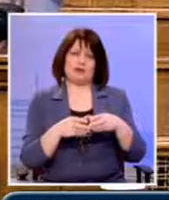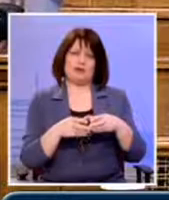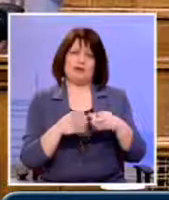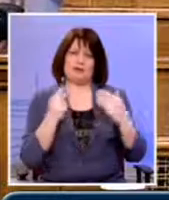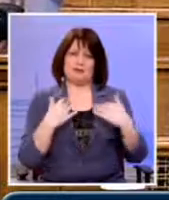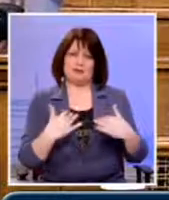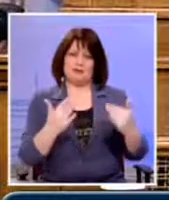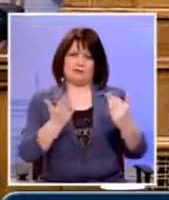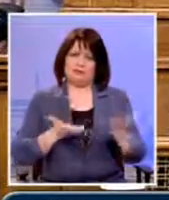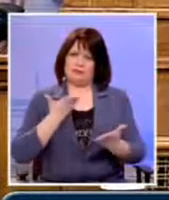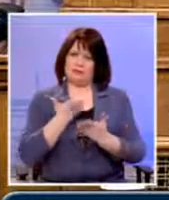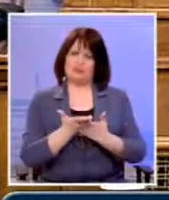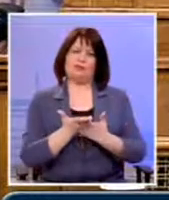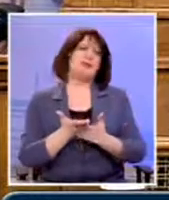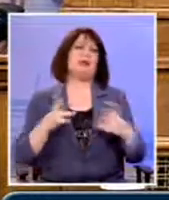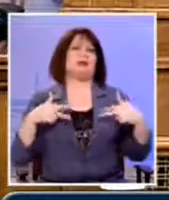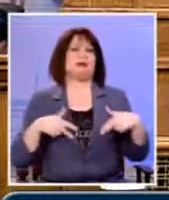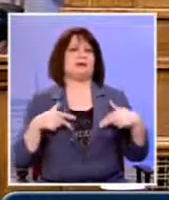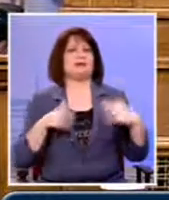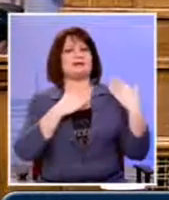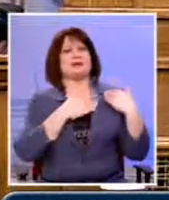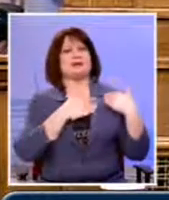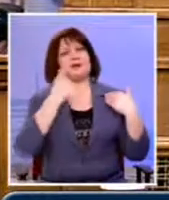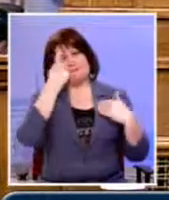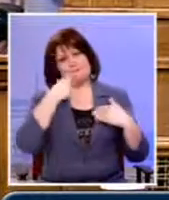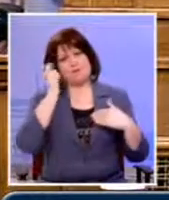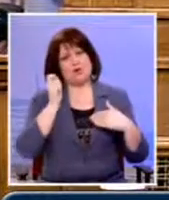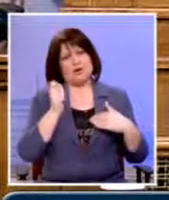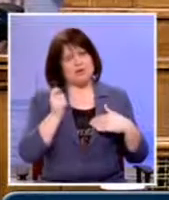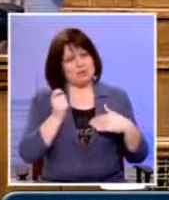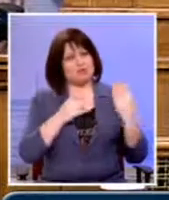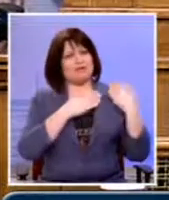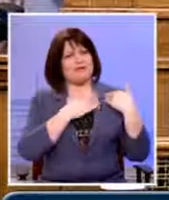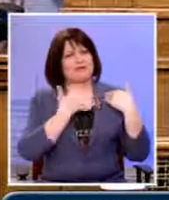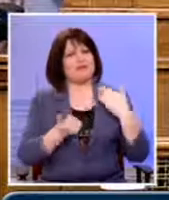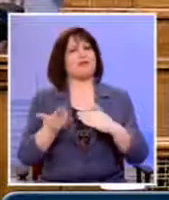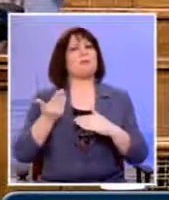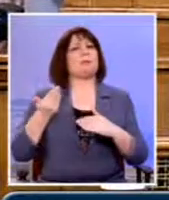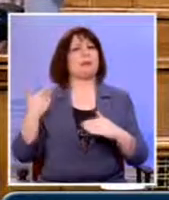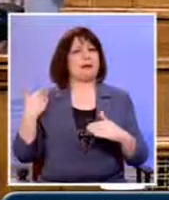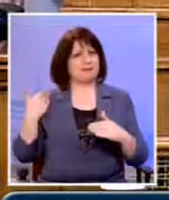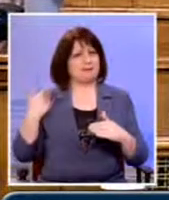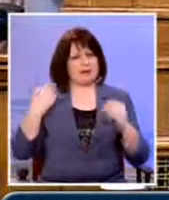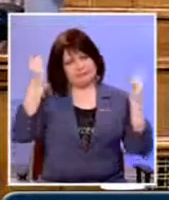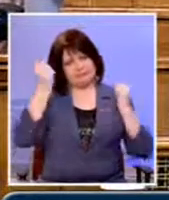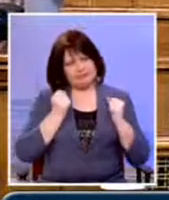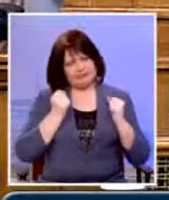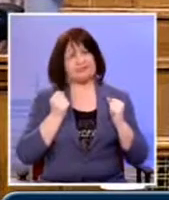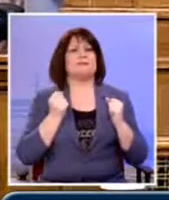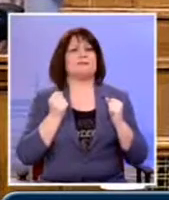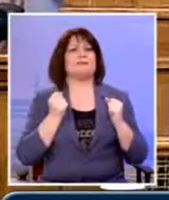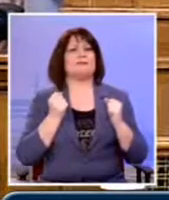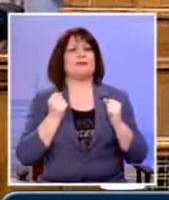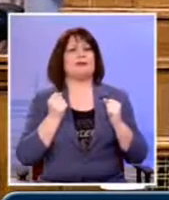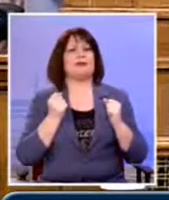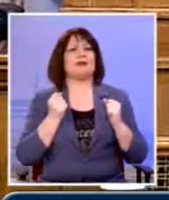με πρόταση της κυβέρνησης για την ευθύνη πολιτικών προσώπων στην προηγούμενη περίοδο της χρεοκοπίας και της